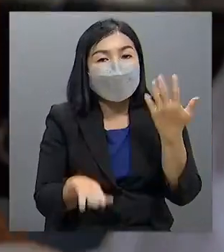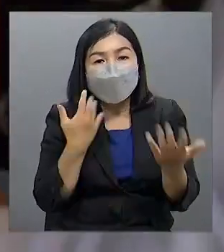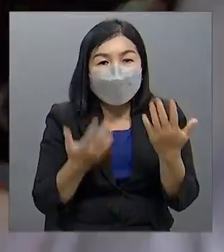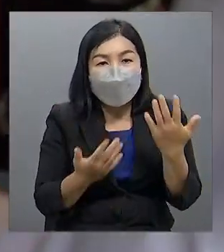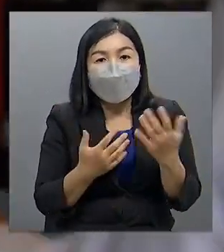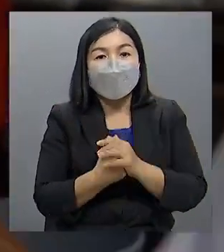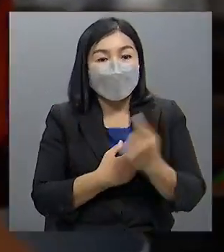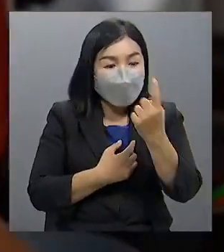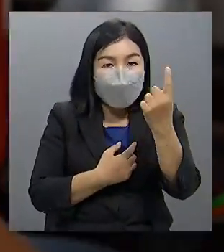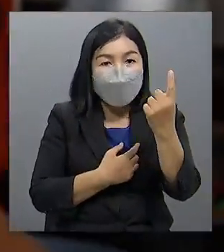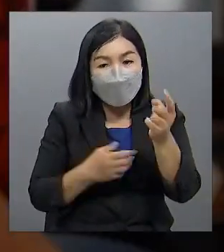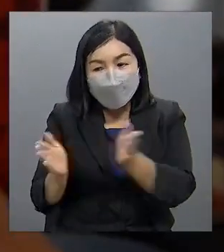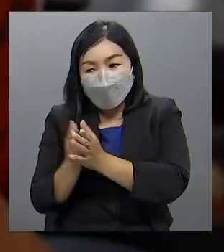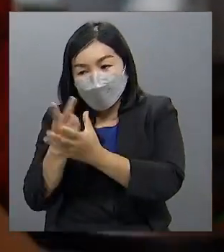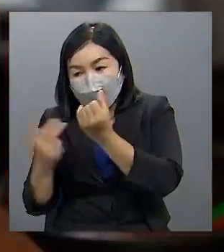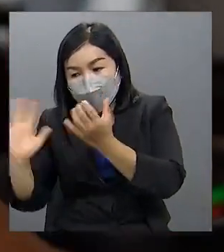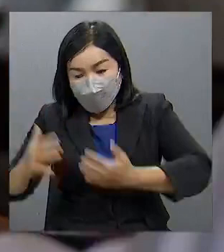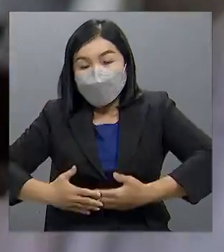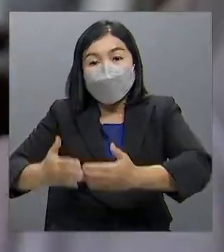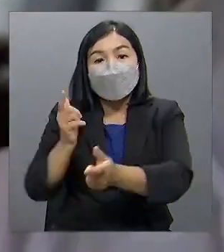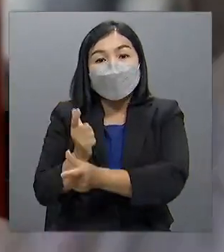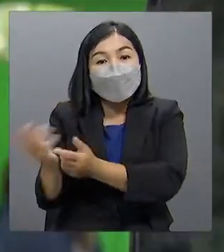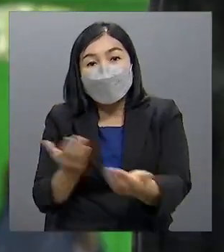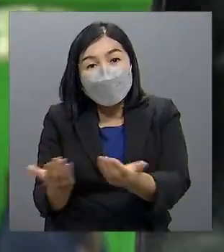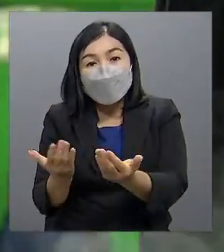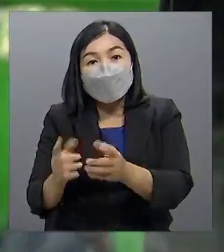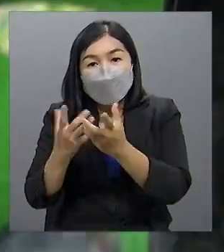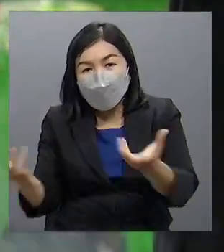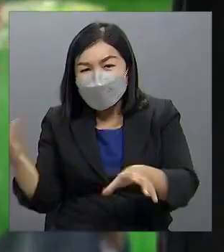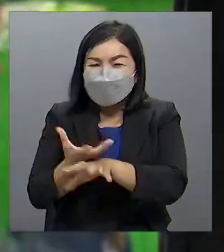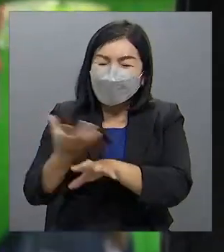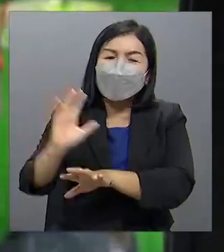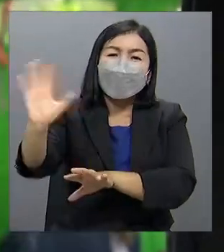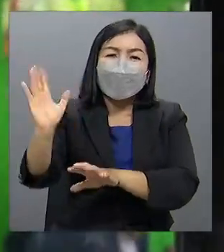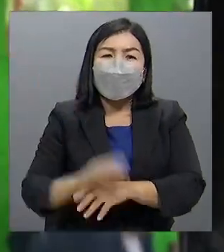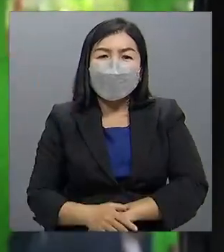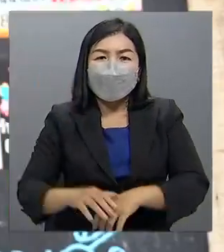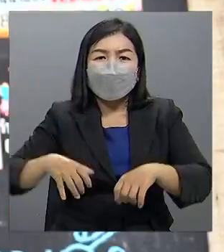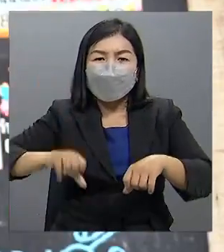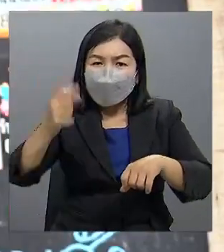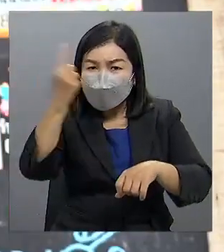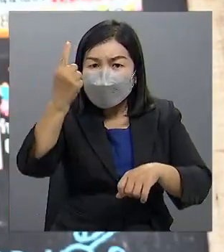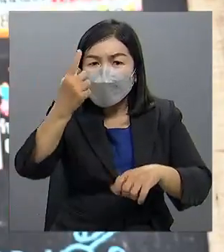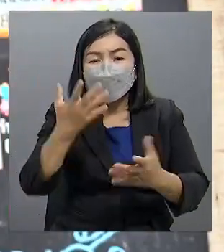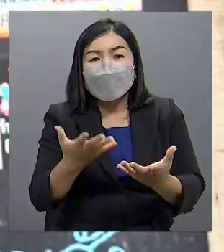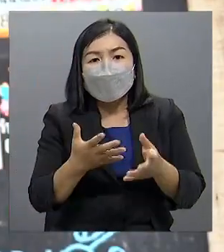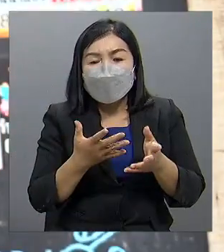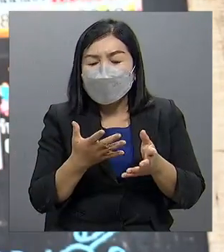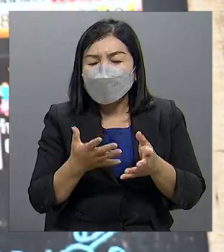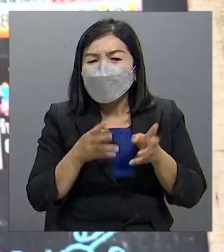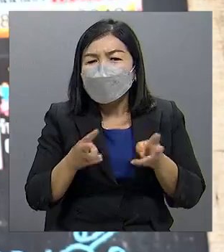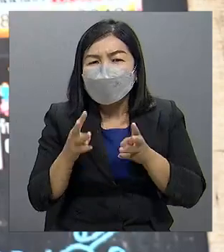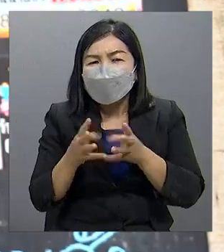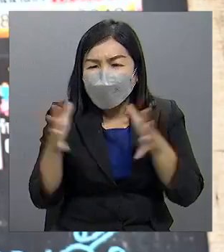ม่ต้องยกของไม่ต้องอะไรขับรถมา2คันนู่นนี่นั่นผมก็เลยทำการไปซื้อรถตู้มา1คันเพื่อ